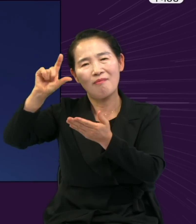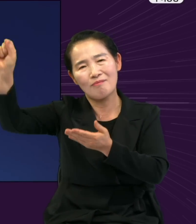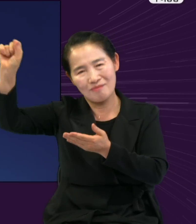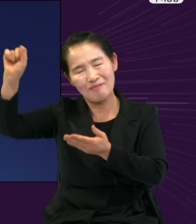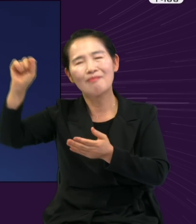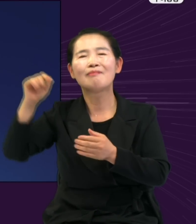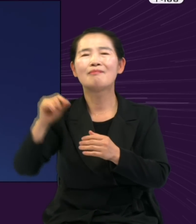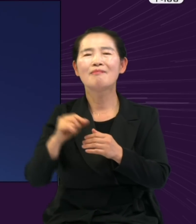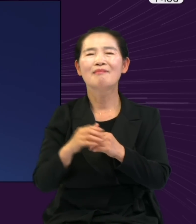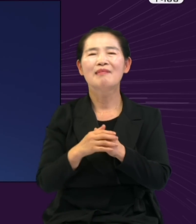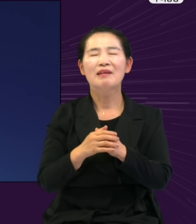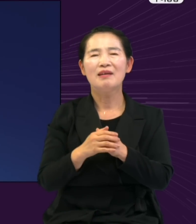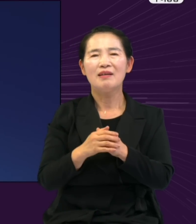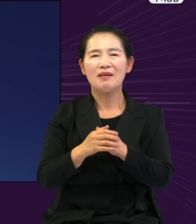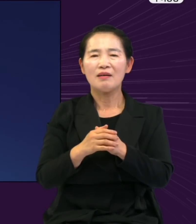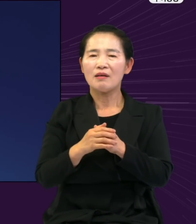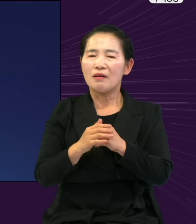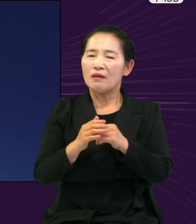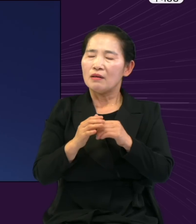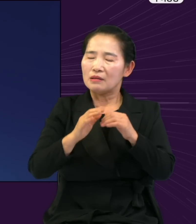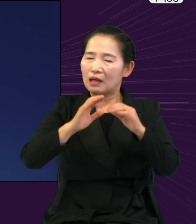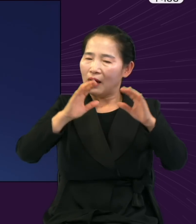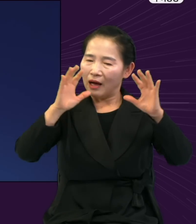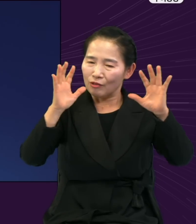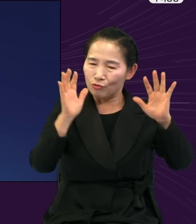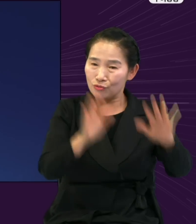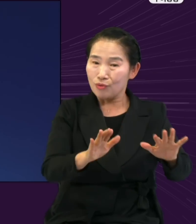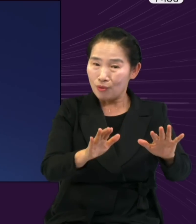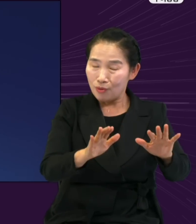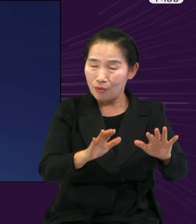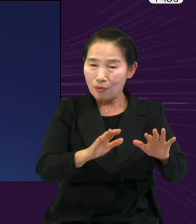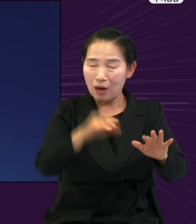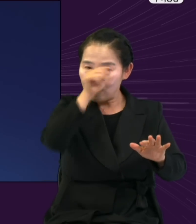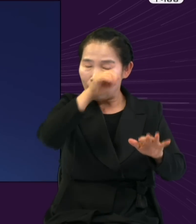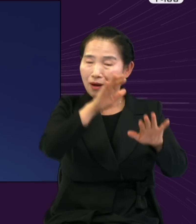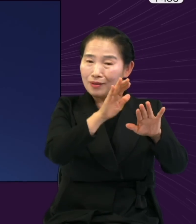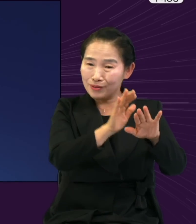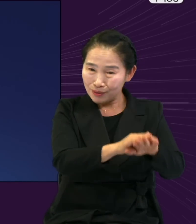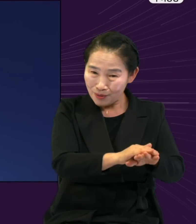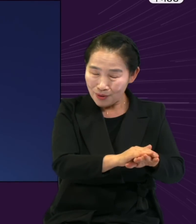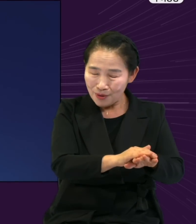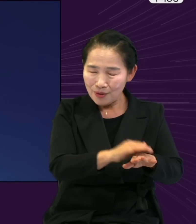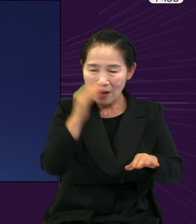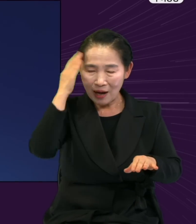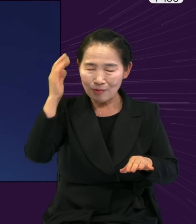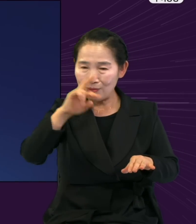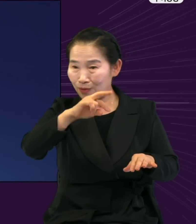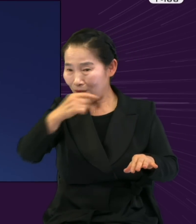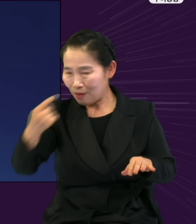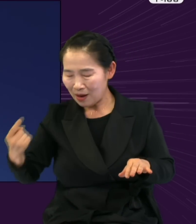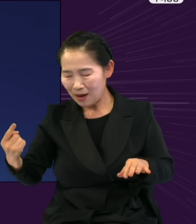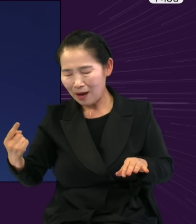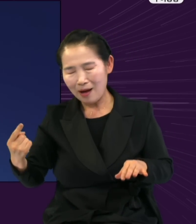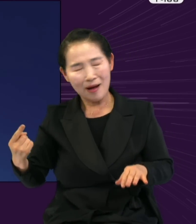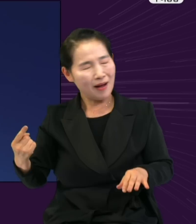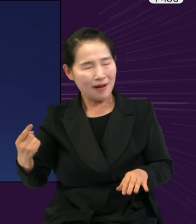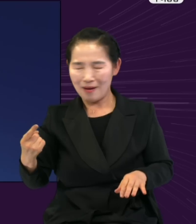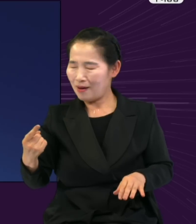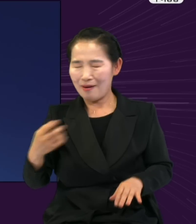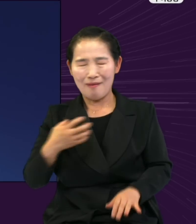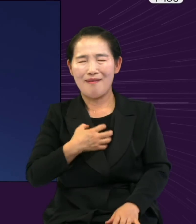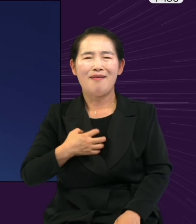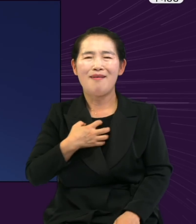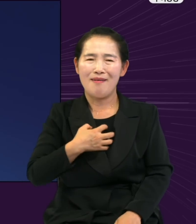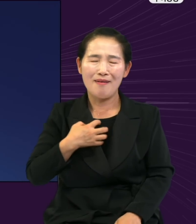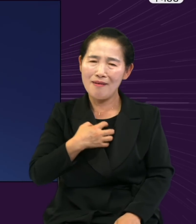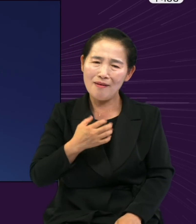모든 걸 두고 거기에 오는 건 쉬운 일이 아니었습니다. 임신 4개월에 내 미래와 내 꿈과